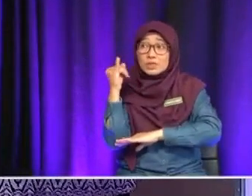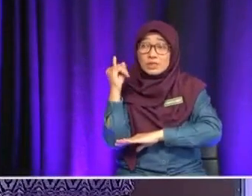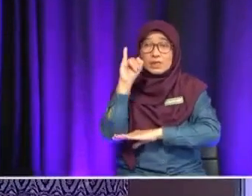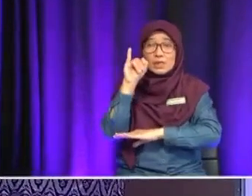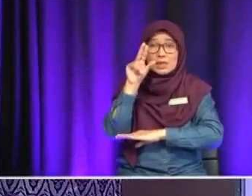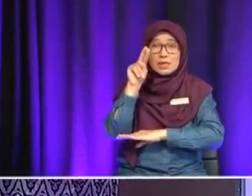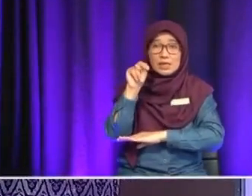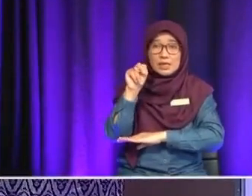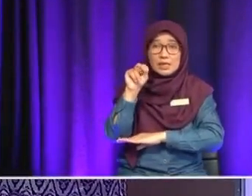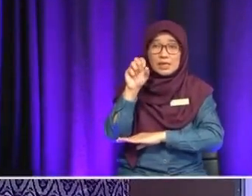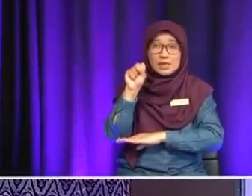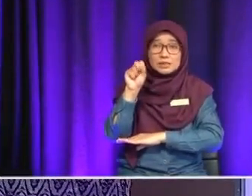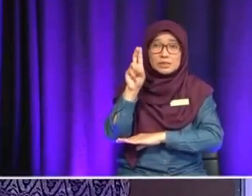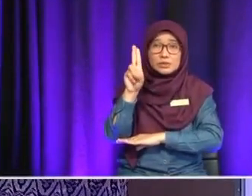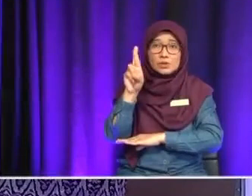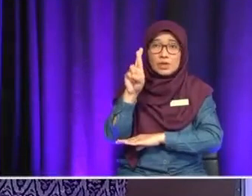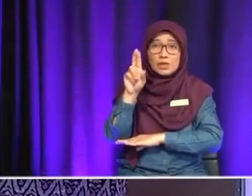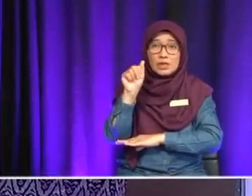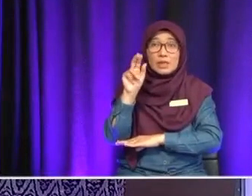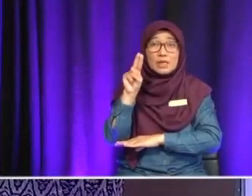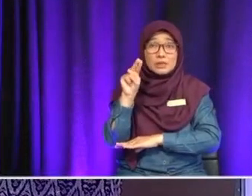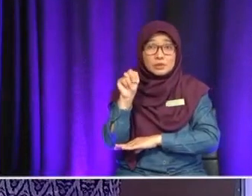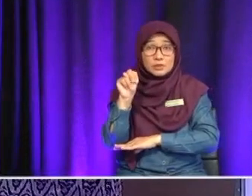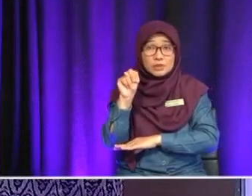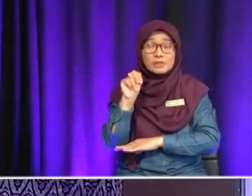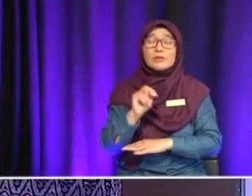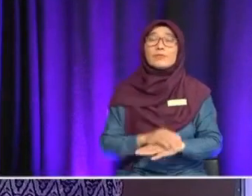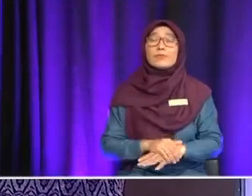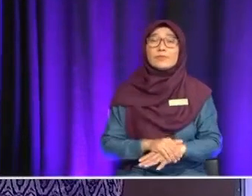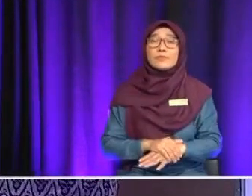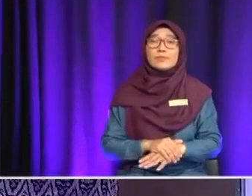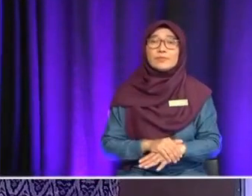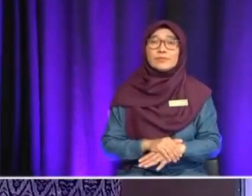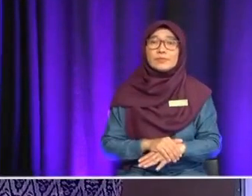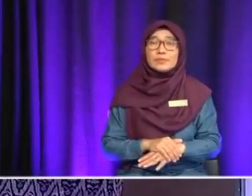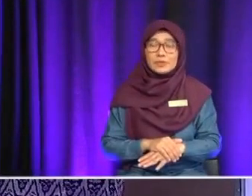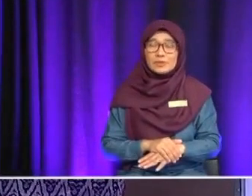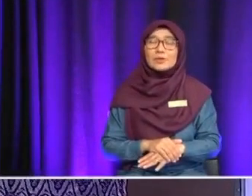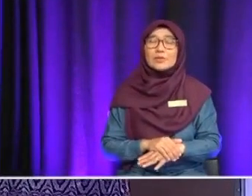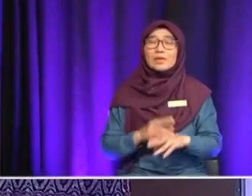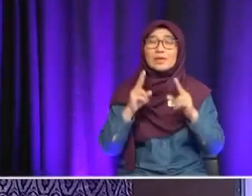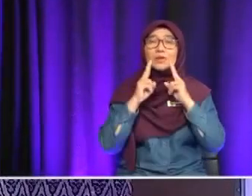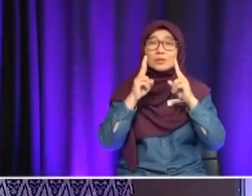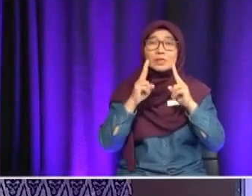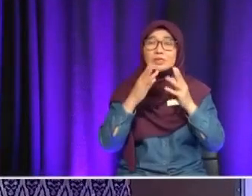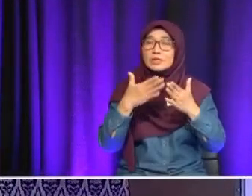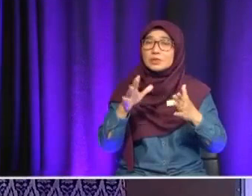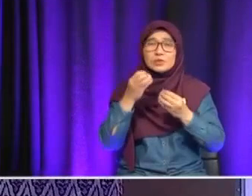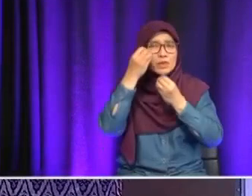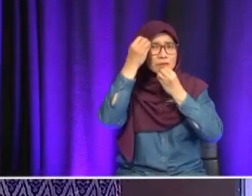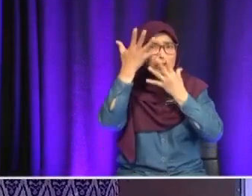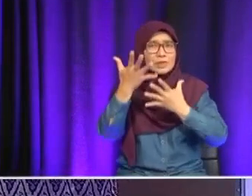adalah wakalah. Baik. Jadi kita nak ujilah juga murid-murid kita ni kan. Ustazah